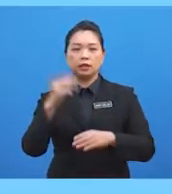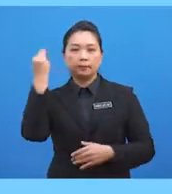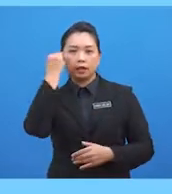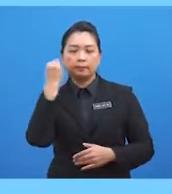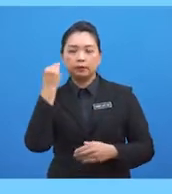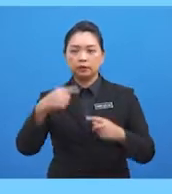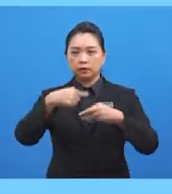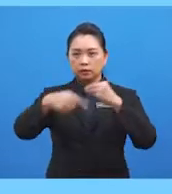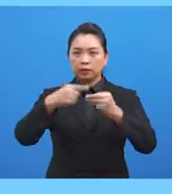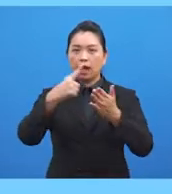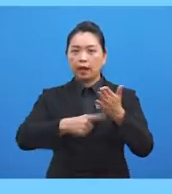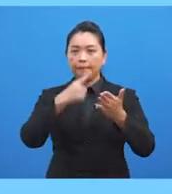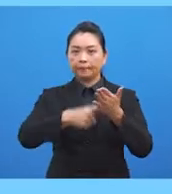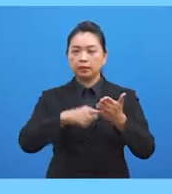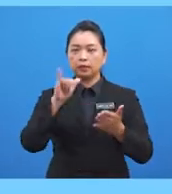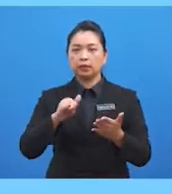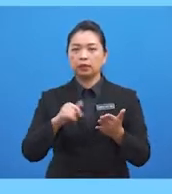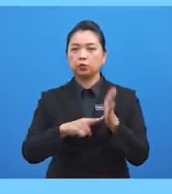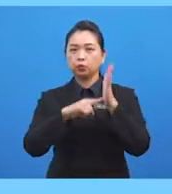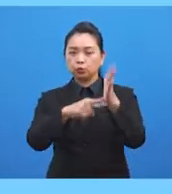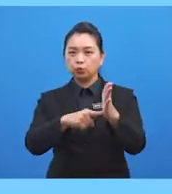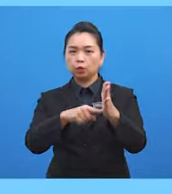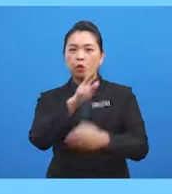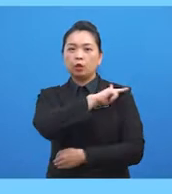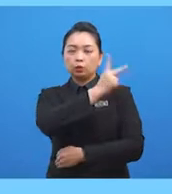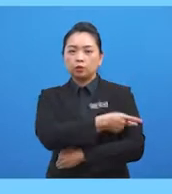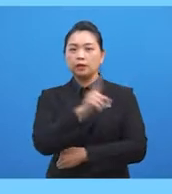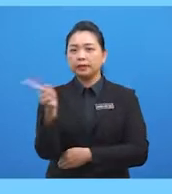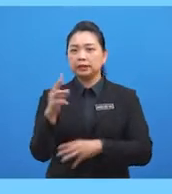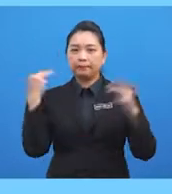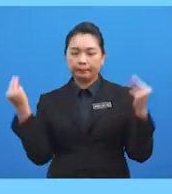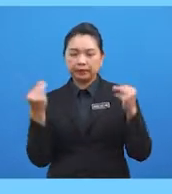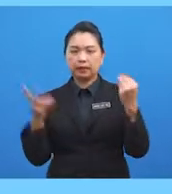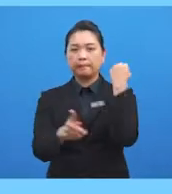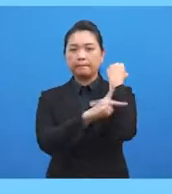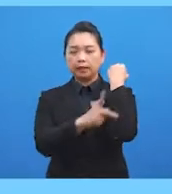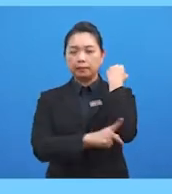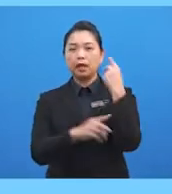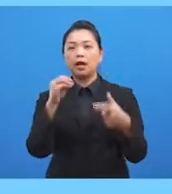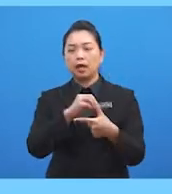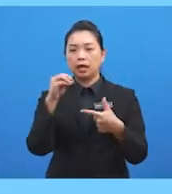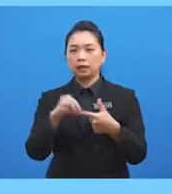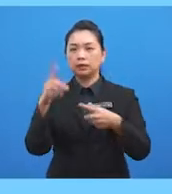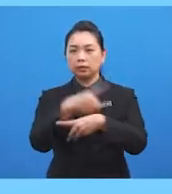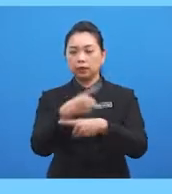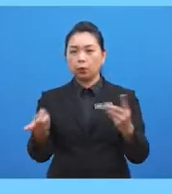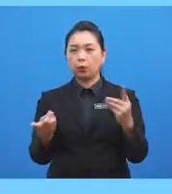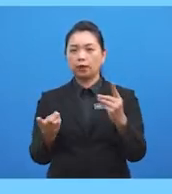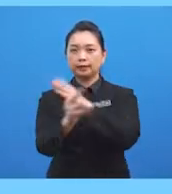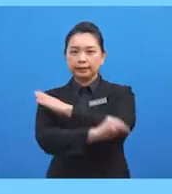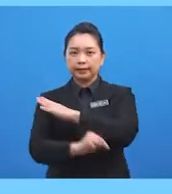tentang apa-apa yang disiarkan di bawah kuasa mana-mana majlis parlimen atau Dewan